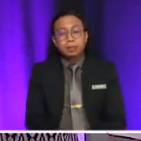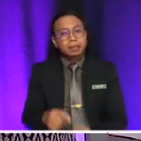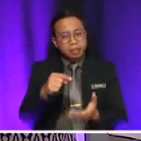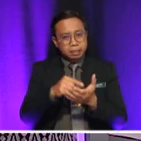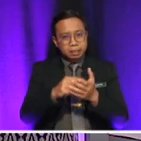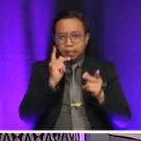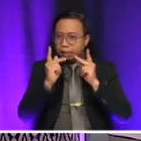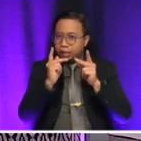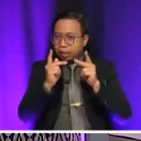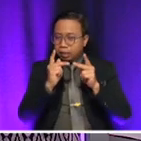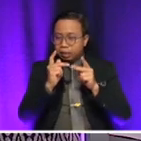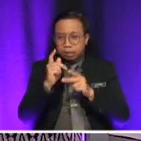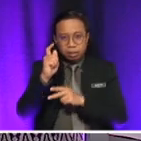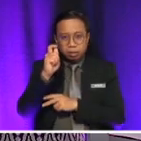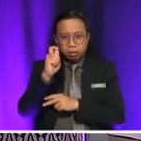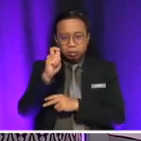adalah